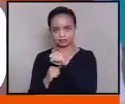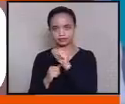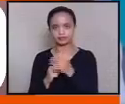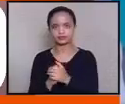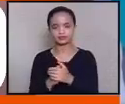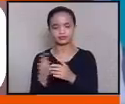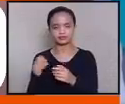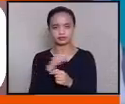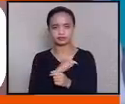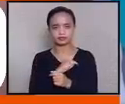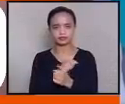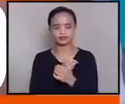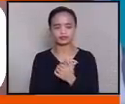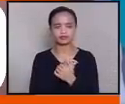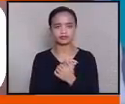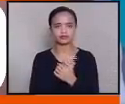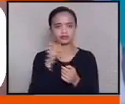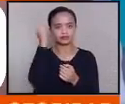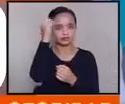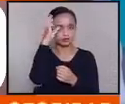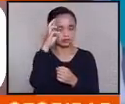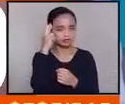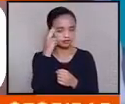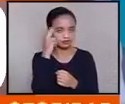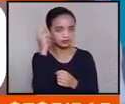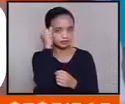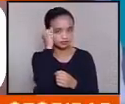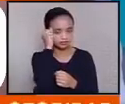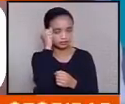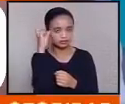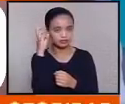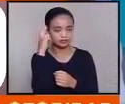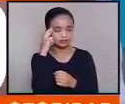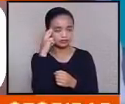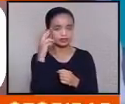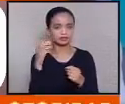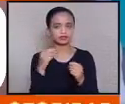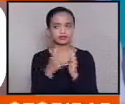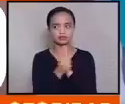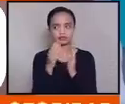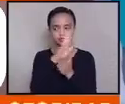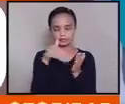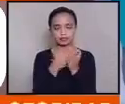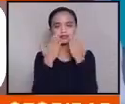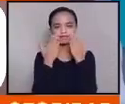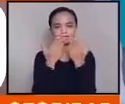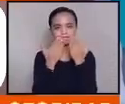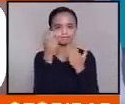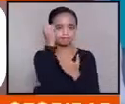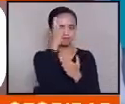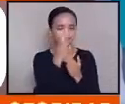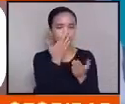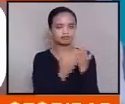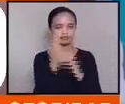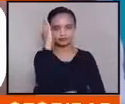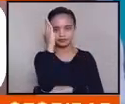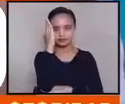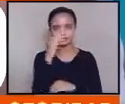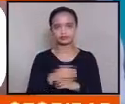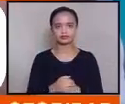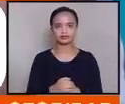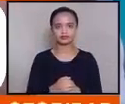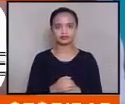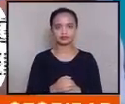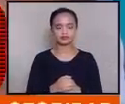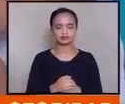matugunan po namin yung magagawa. Sir Raymond Rosales ng Legislative Specialist ng DOLE Central, maraming salamat po, sir. Magandang tanghali po.